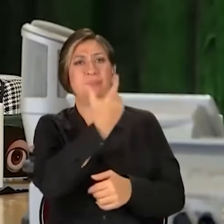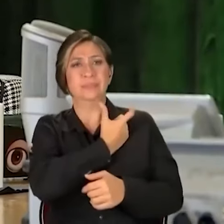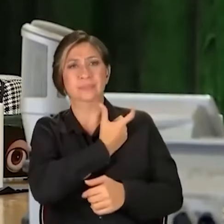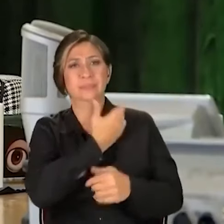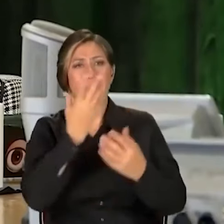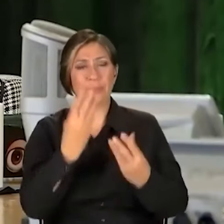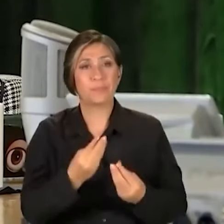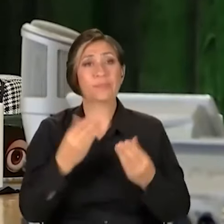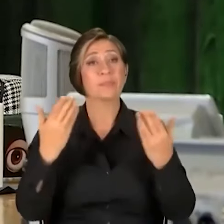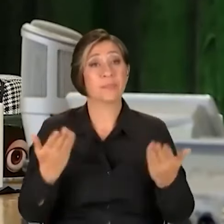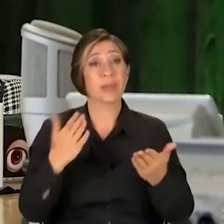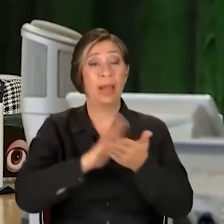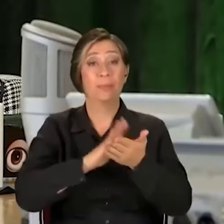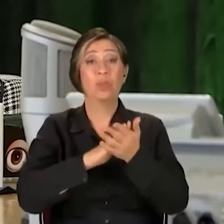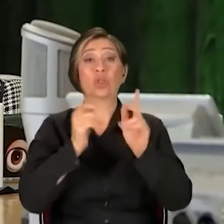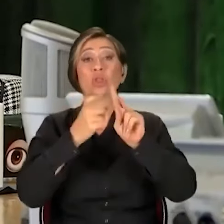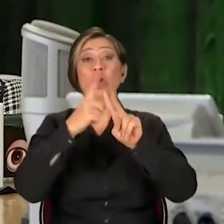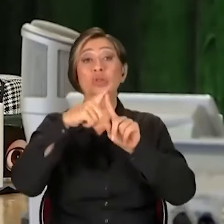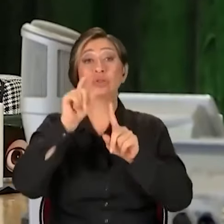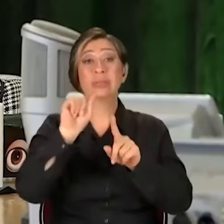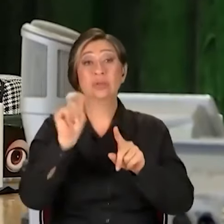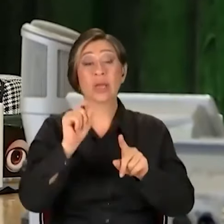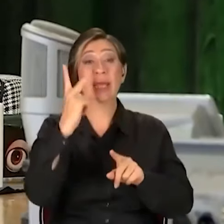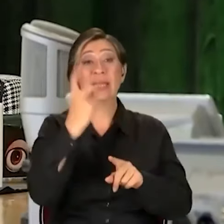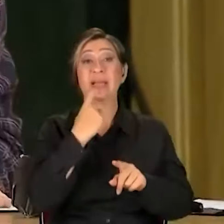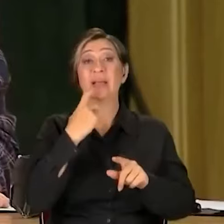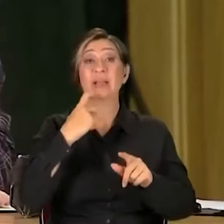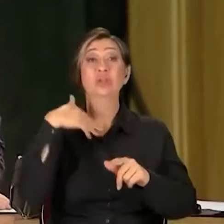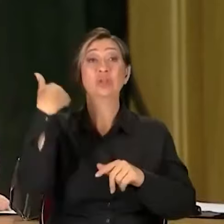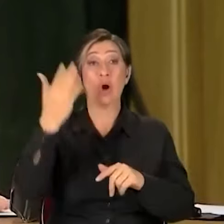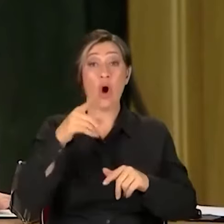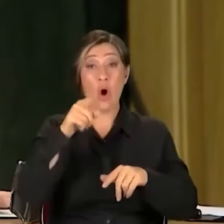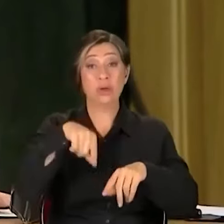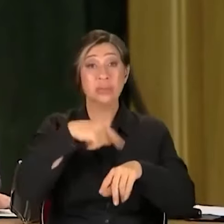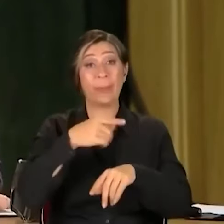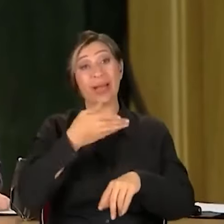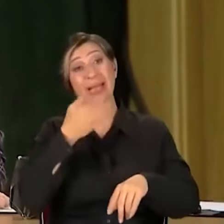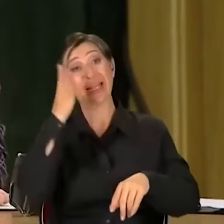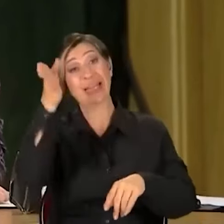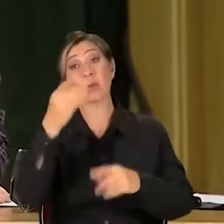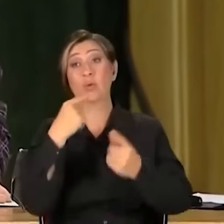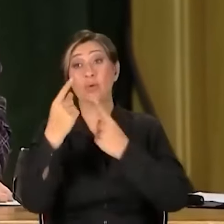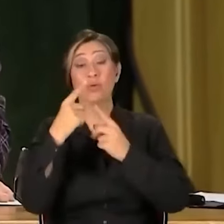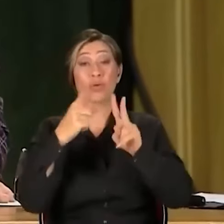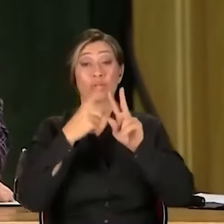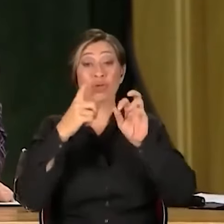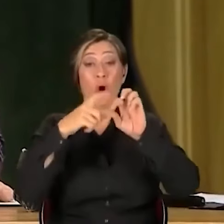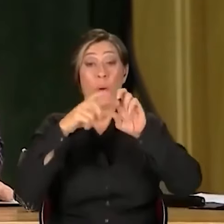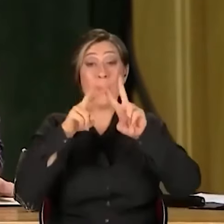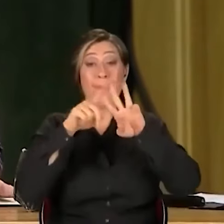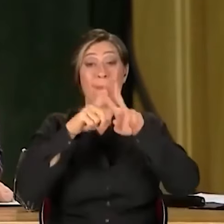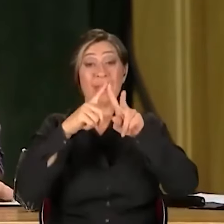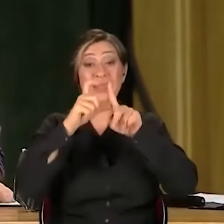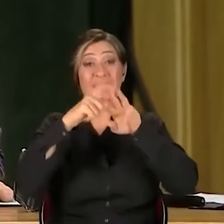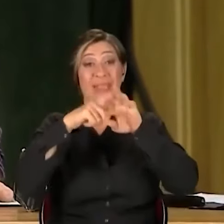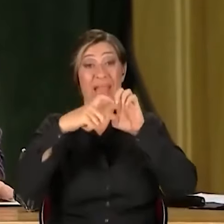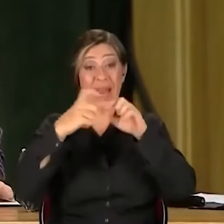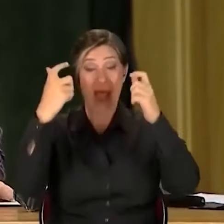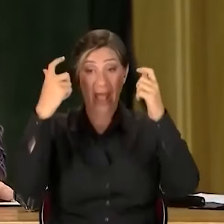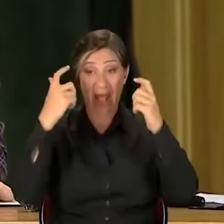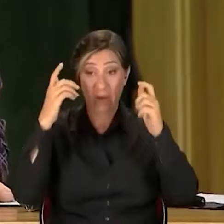yani. Peki, elimdeki notlarda şöyle bir şey yazıyor. 2 yıl aradan sonra o zaman git konuş onlara, Norm Ender emaneti